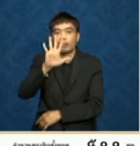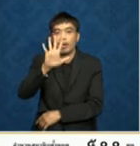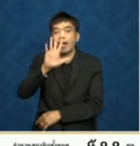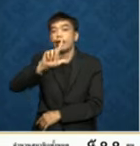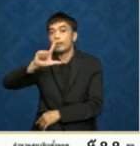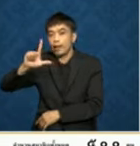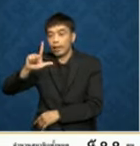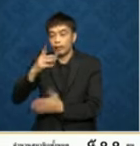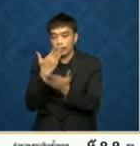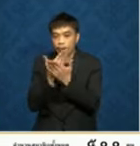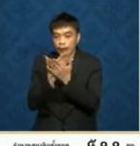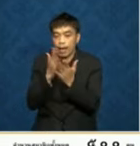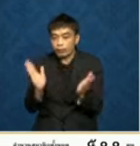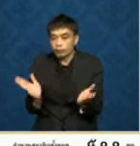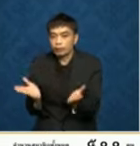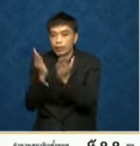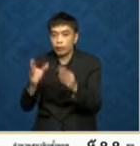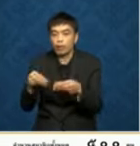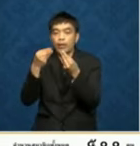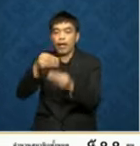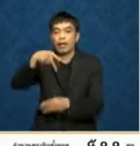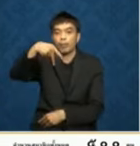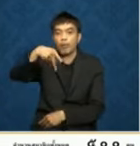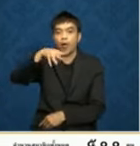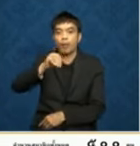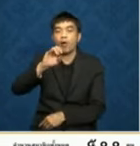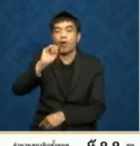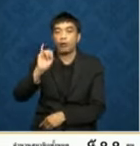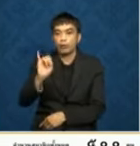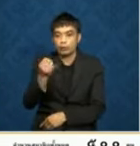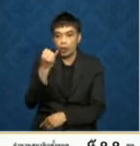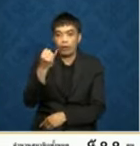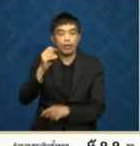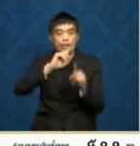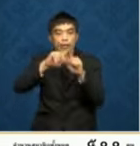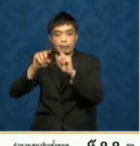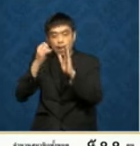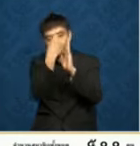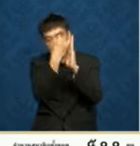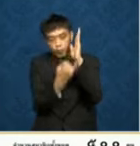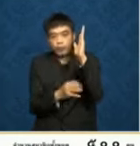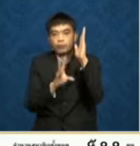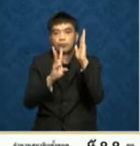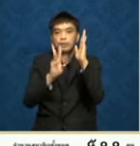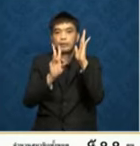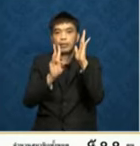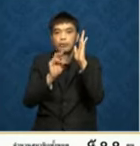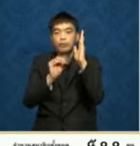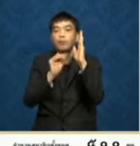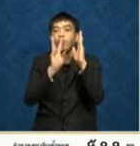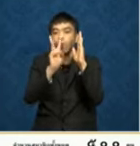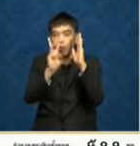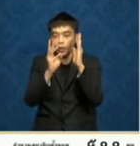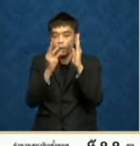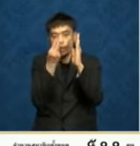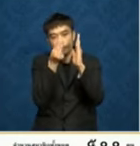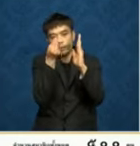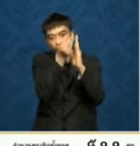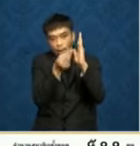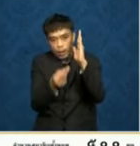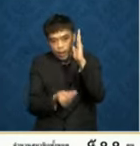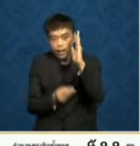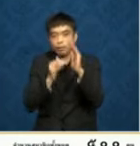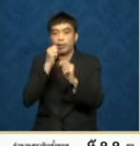นุสันักานพอม. หรพัฒนาสังคม และคามมนคงขมนุษých 50 to 76 ล้นครัในการที่จะขบเคลื่อน